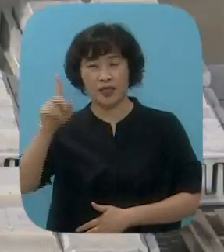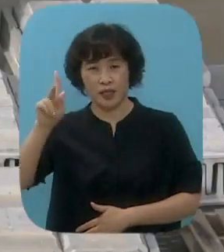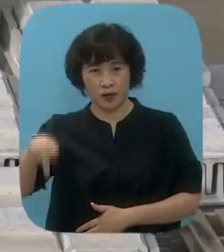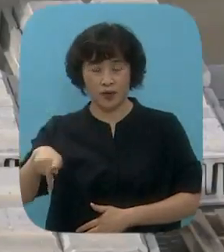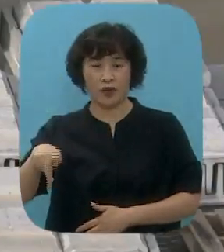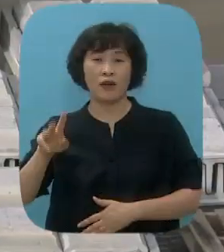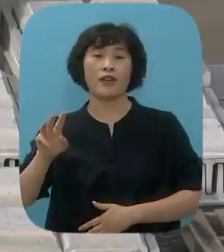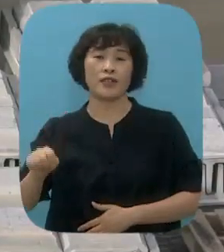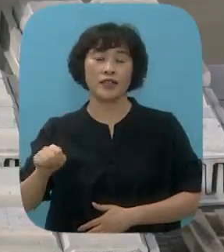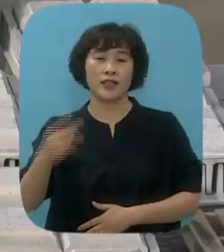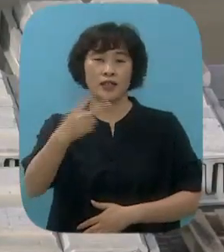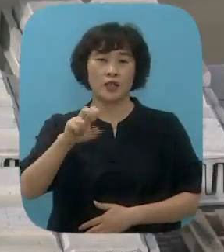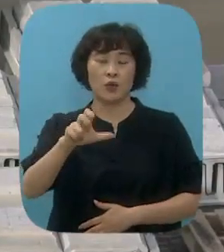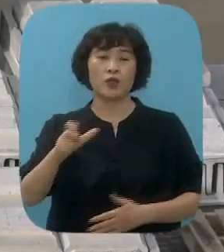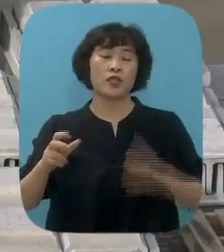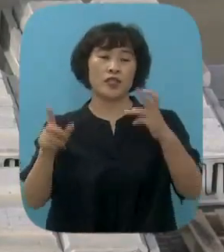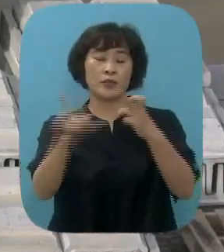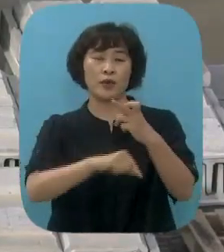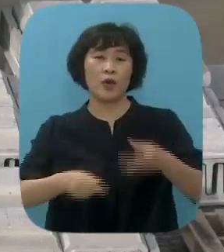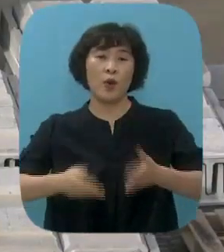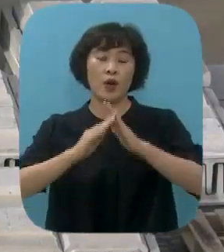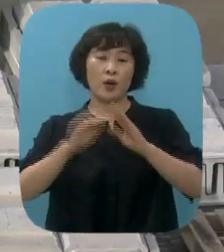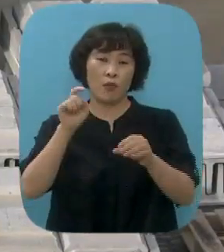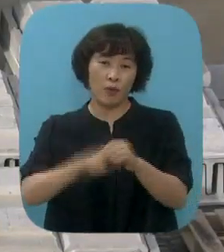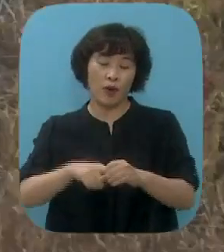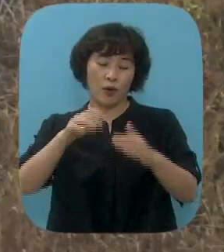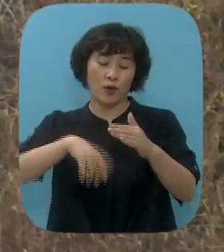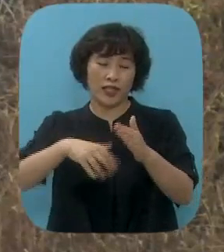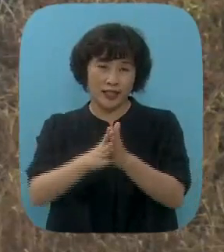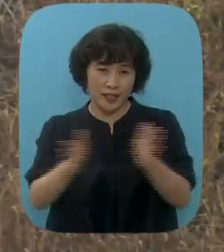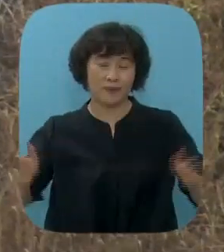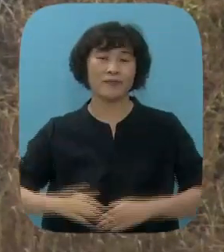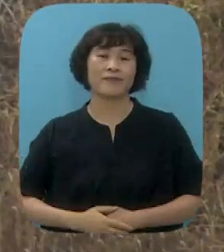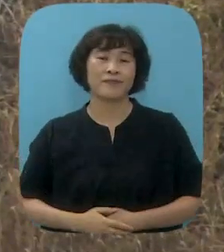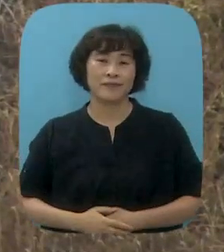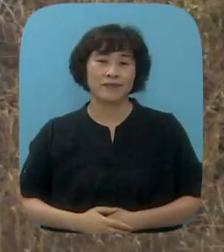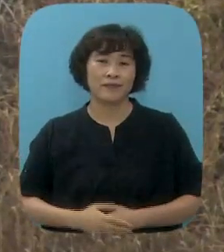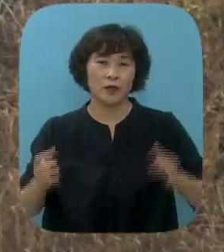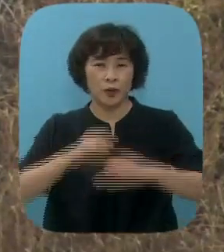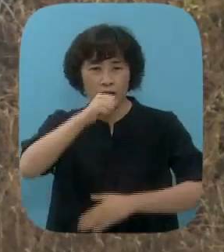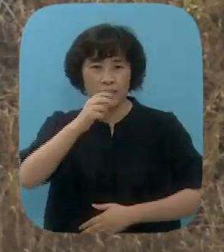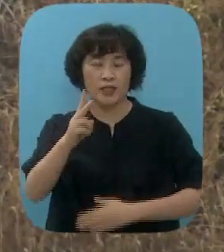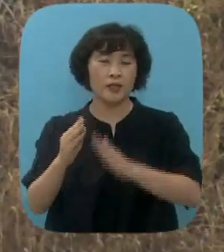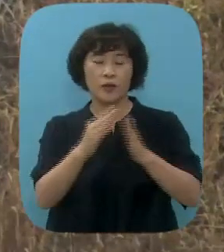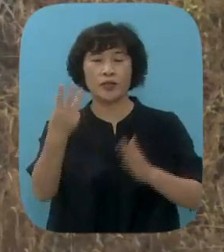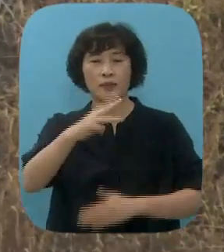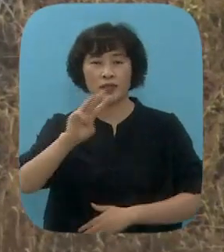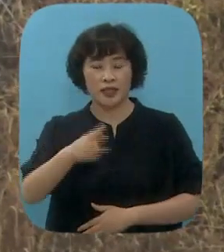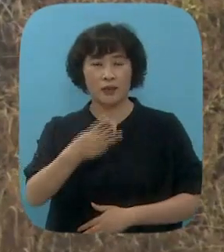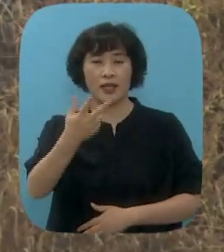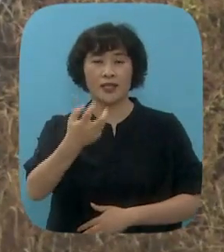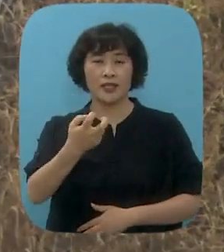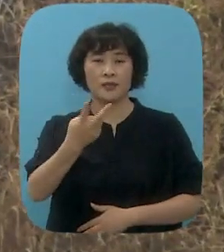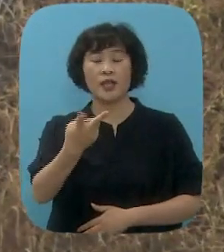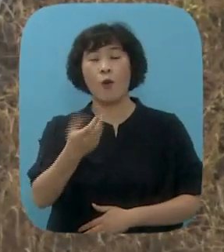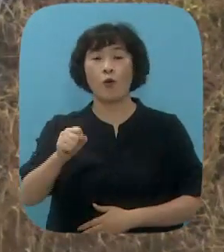착공해 오는 2025년 12월에 개통할 계획이라고 밝혔습니다. 총 사업비 2조